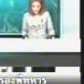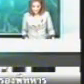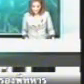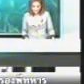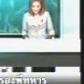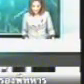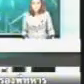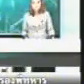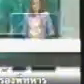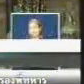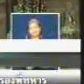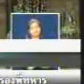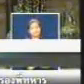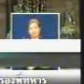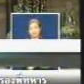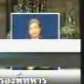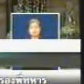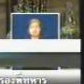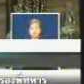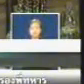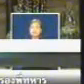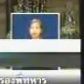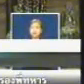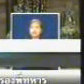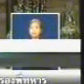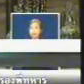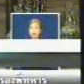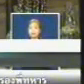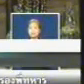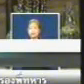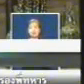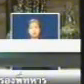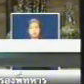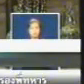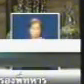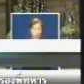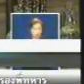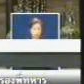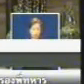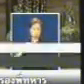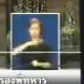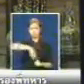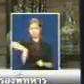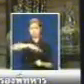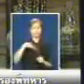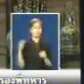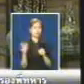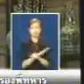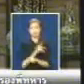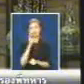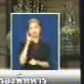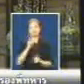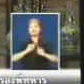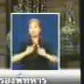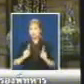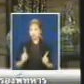ะหน้าที่เราทำเนี่ยเราคงไม่สามารถครอบคลุมเรื่องของการป้องกันได้ทั้งหมดนะคะเราเองเราคงจะได้เฉพาะ